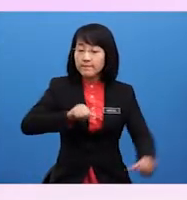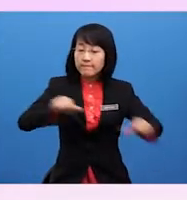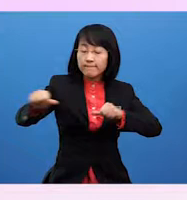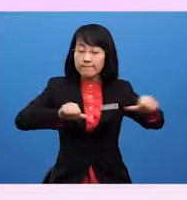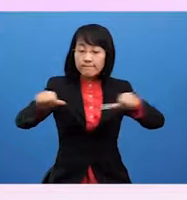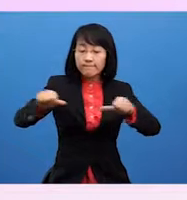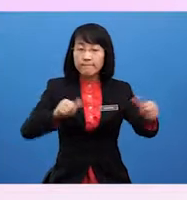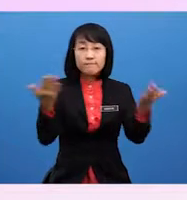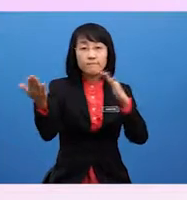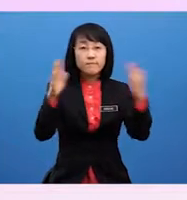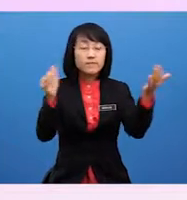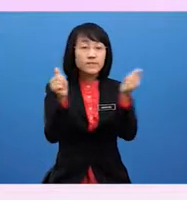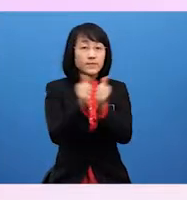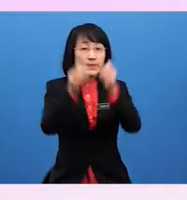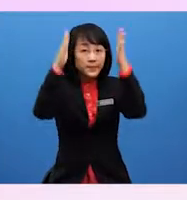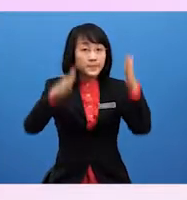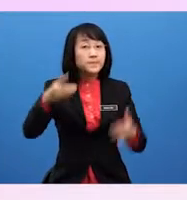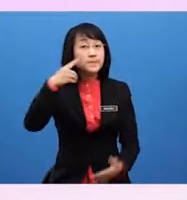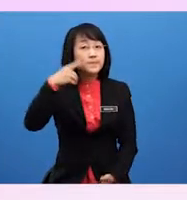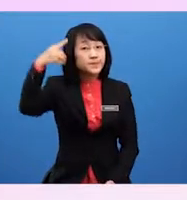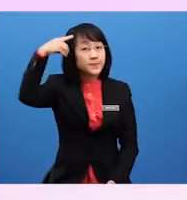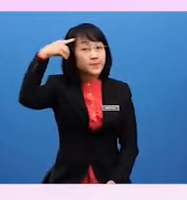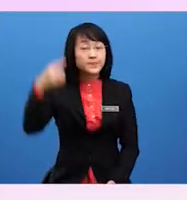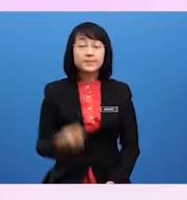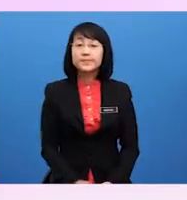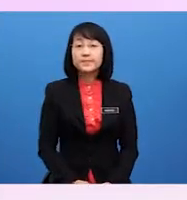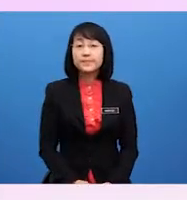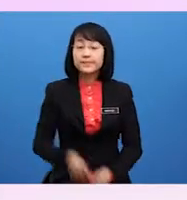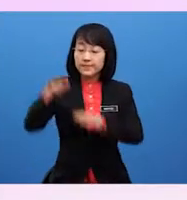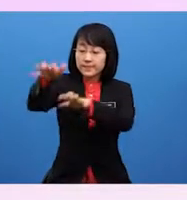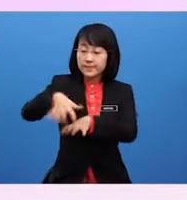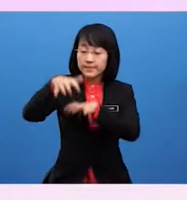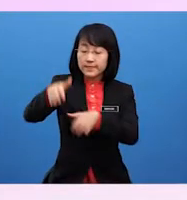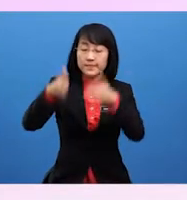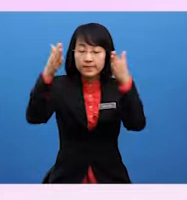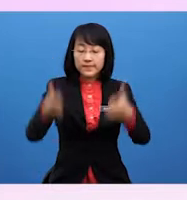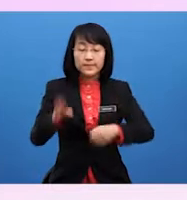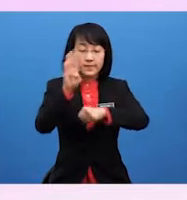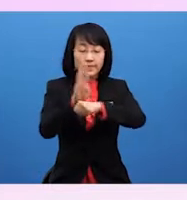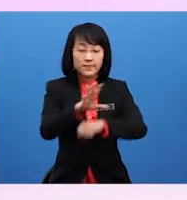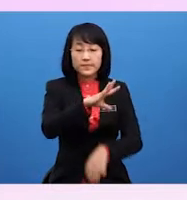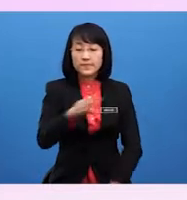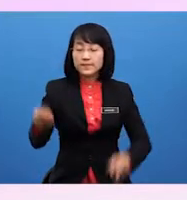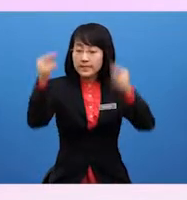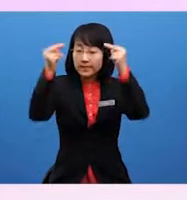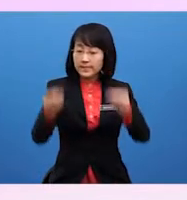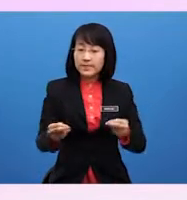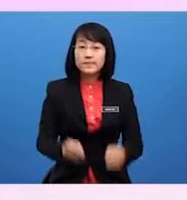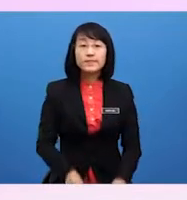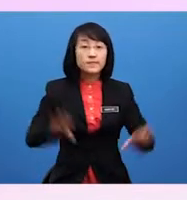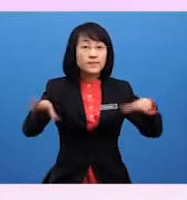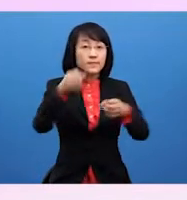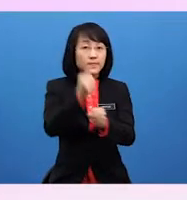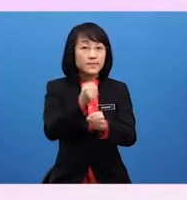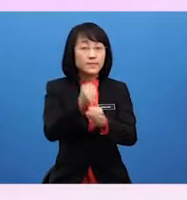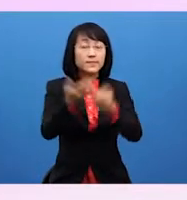berbanding dengan orang dewasa. Petani, buruh dan nelayan yang melakukan kerja